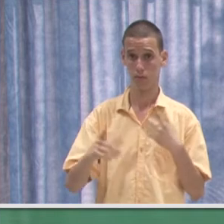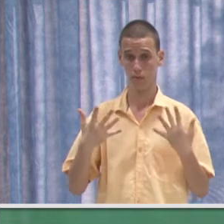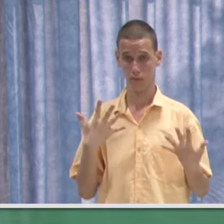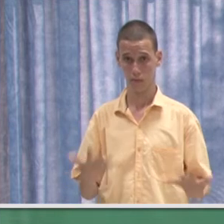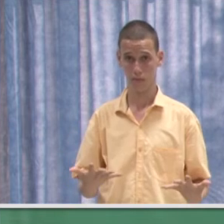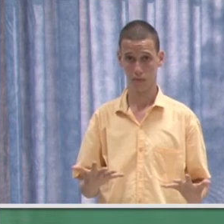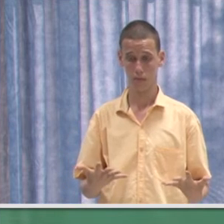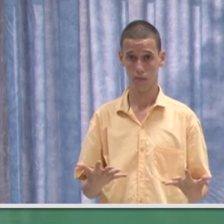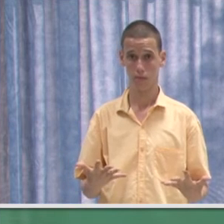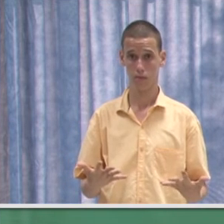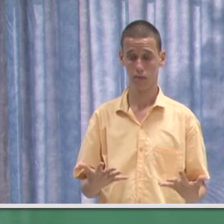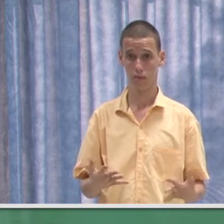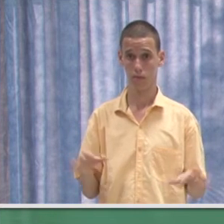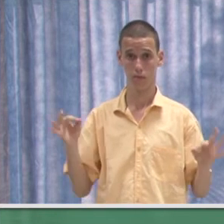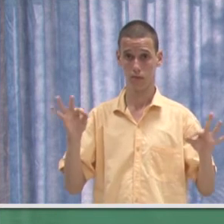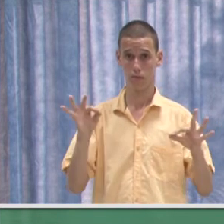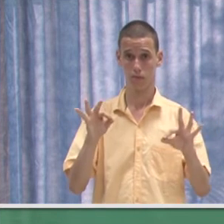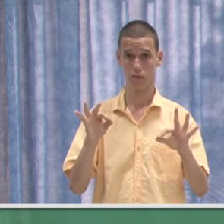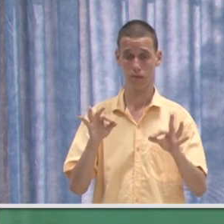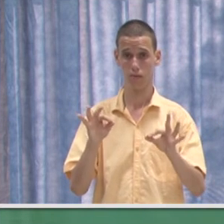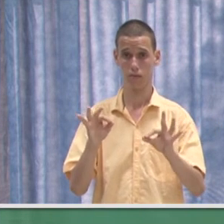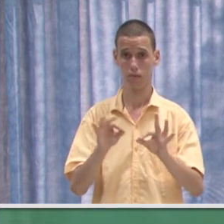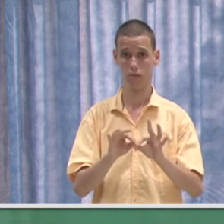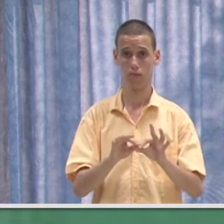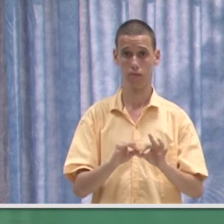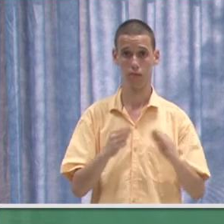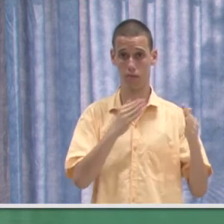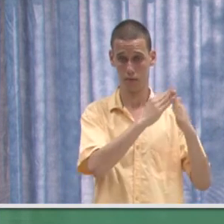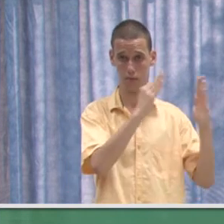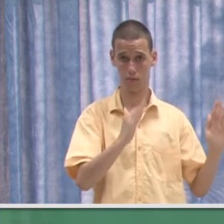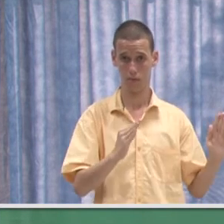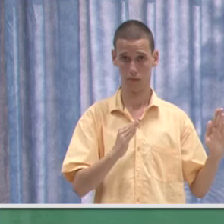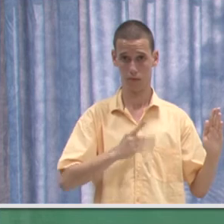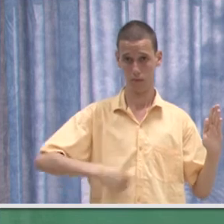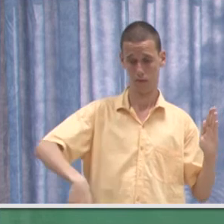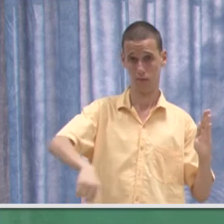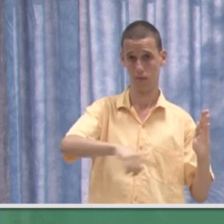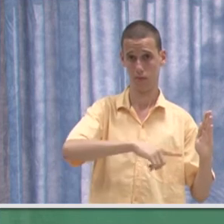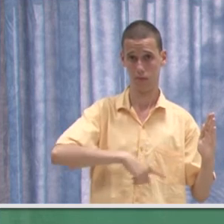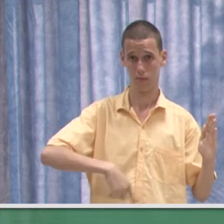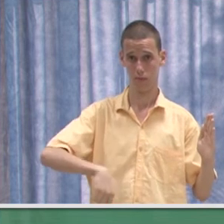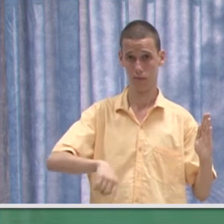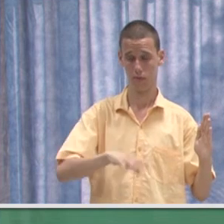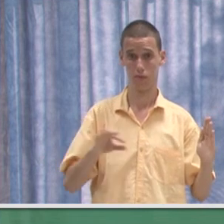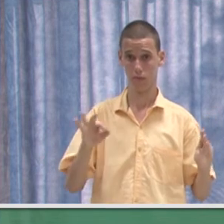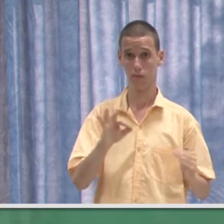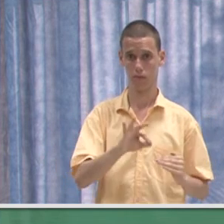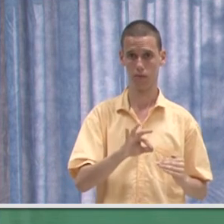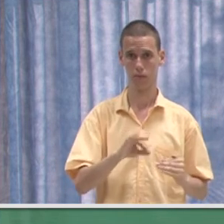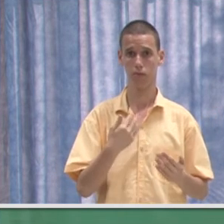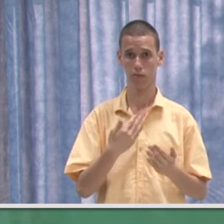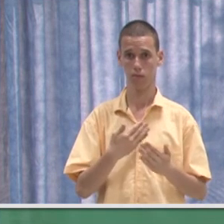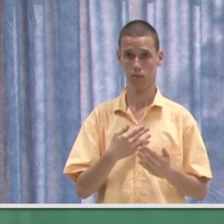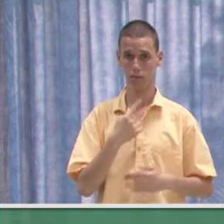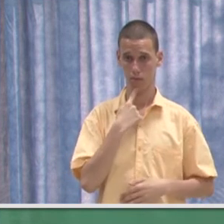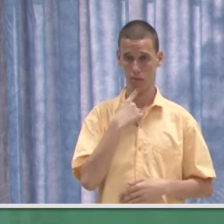un peste moustique bride autour de la case. Donc, dengue qui a tout et en ce moment, nous pouvons voir trois